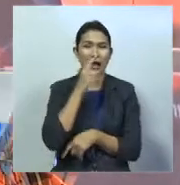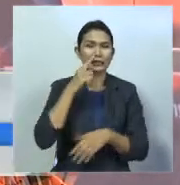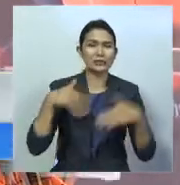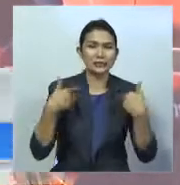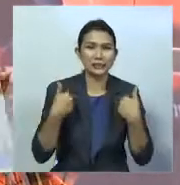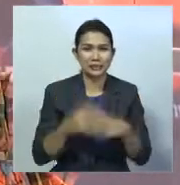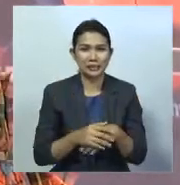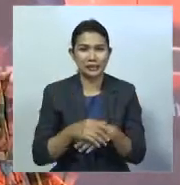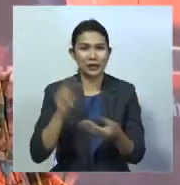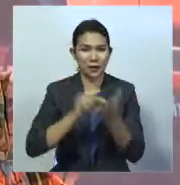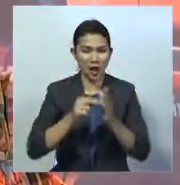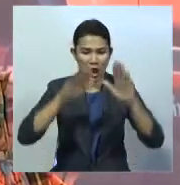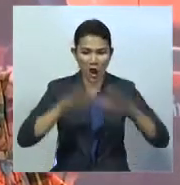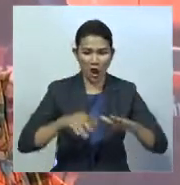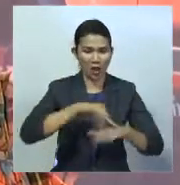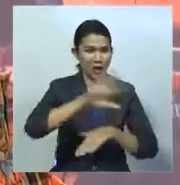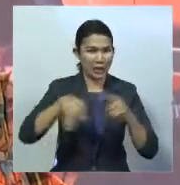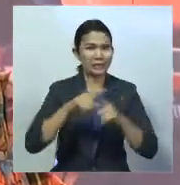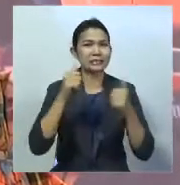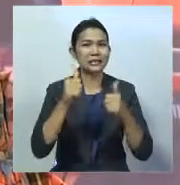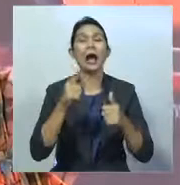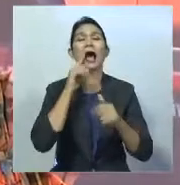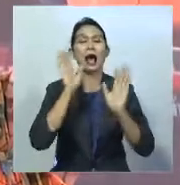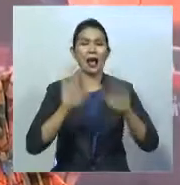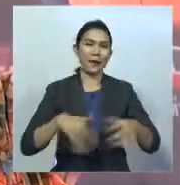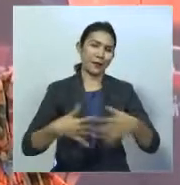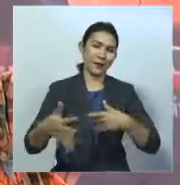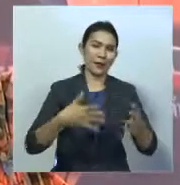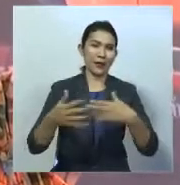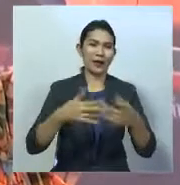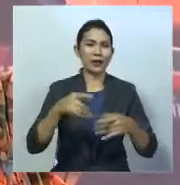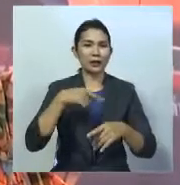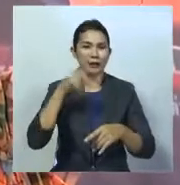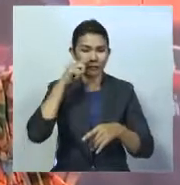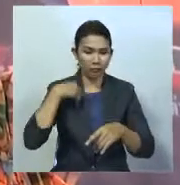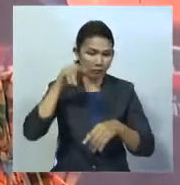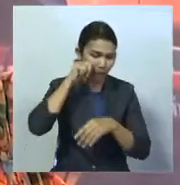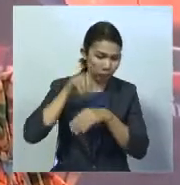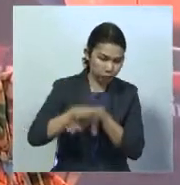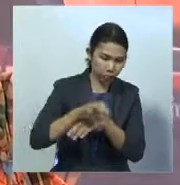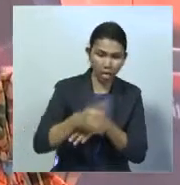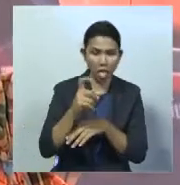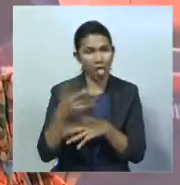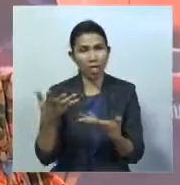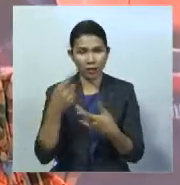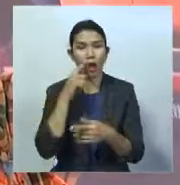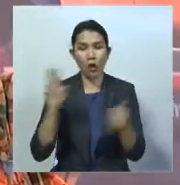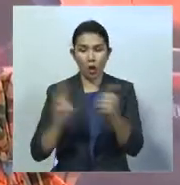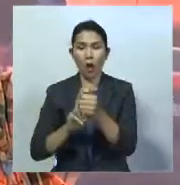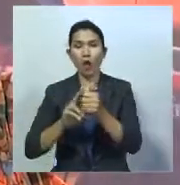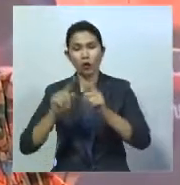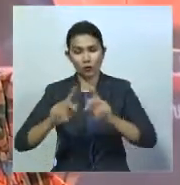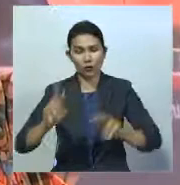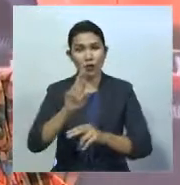ไรลดก็ดีหมดเลยนะเอาละเปิดมาไม่แต่ลมเปิดหน้ามันขุ่นใช่ไหมล่ะเนี่ยเมื่อวานเรายกกับรัฐมนตรีก็คุยมารัฐมนตรีมหาไท